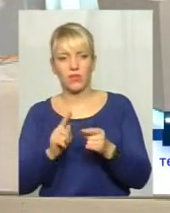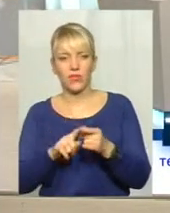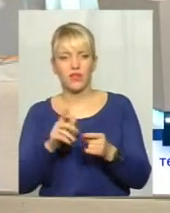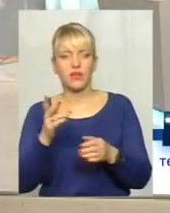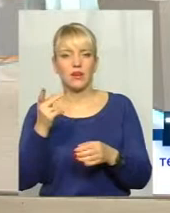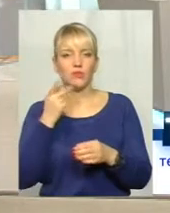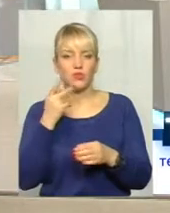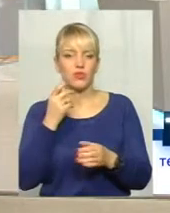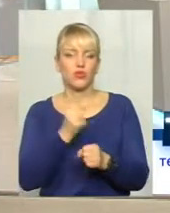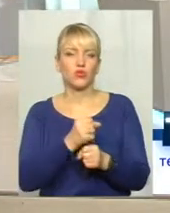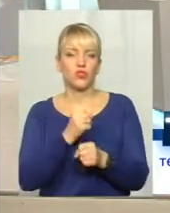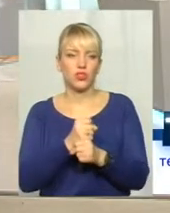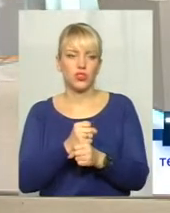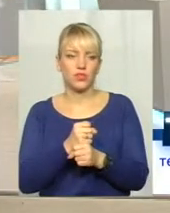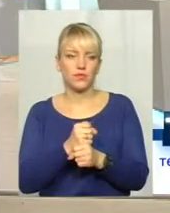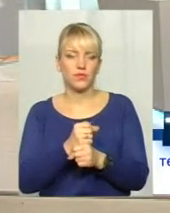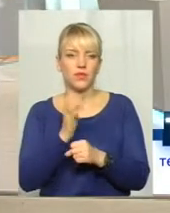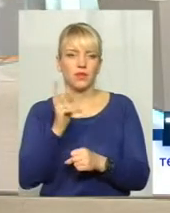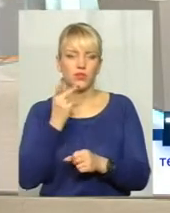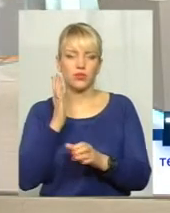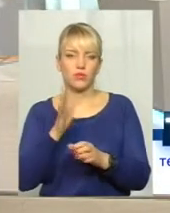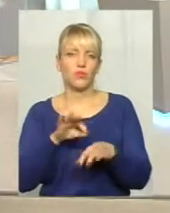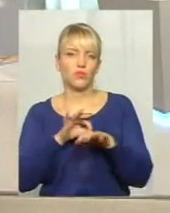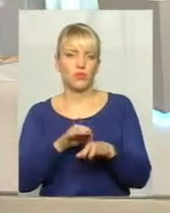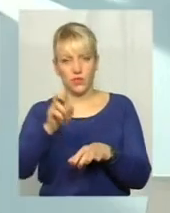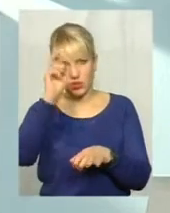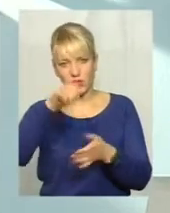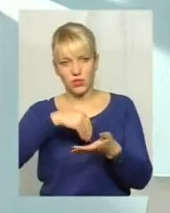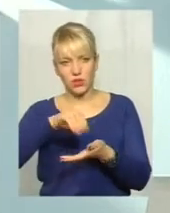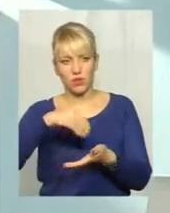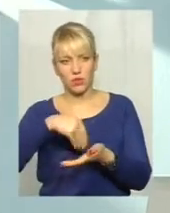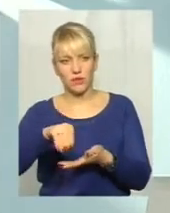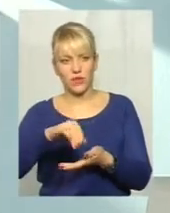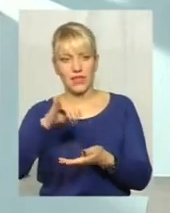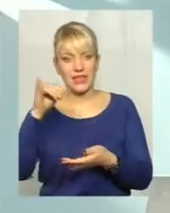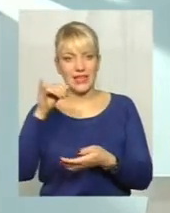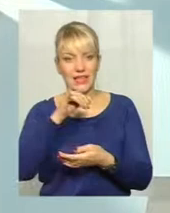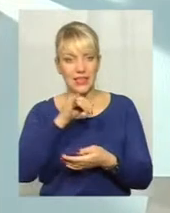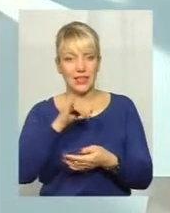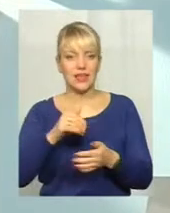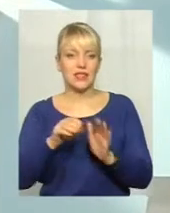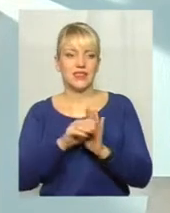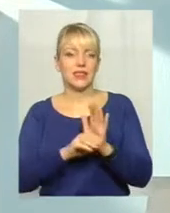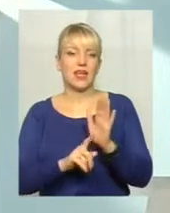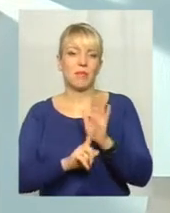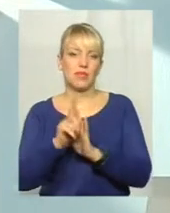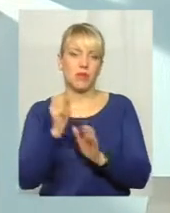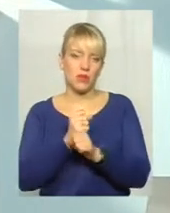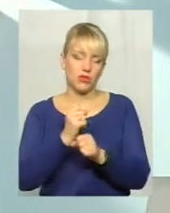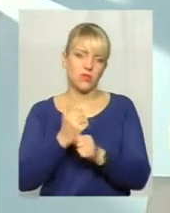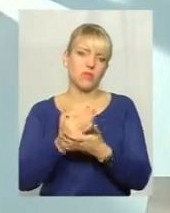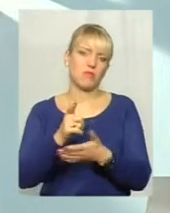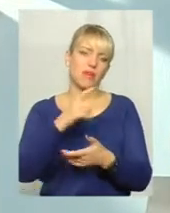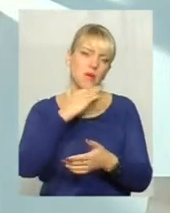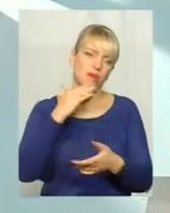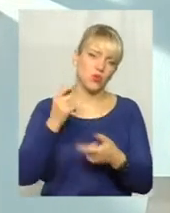діючим, от я на цьому би наголосив, тобто постійно будуть проводитися державні закупівлі. І ну, система запрацювала. Так, там є багато нюансів,